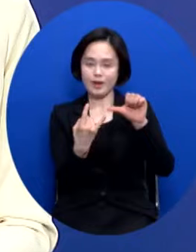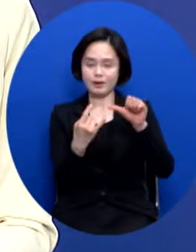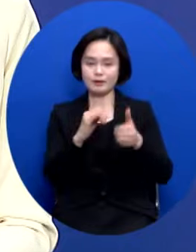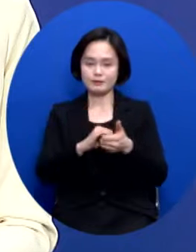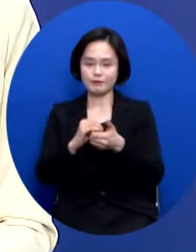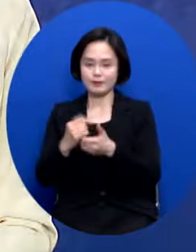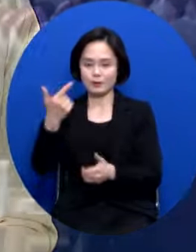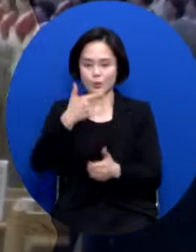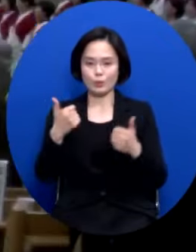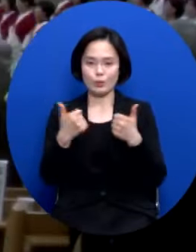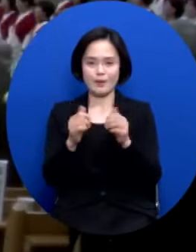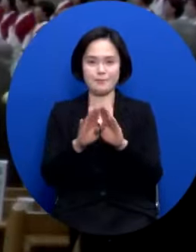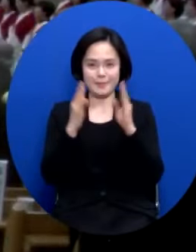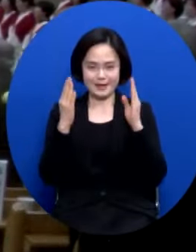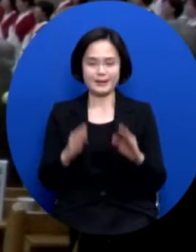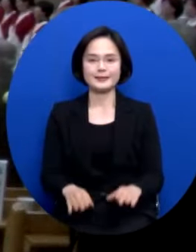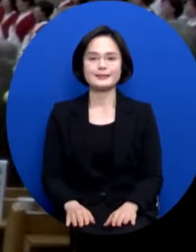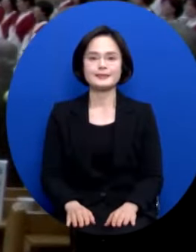열었습니다.